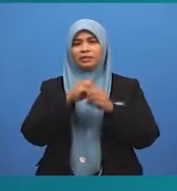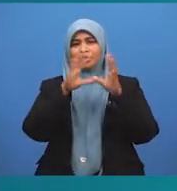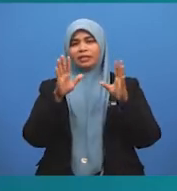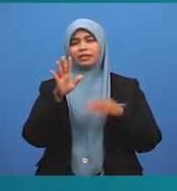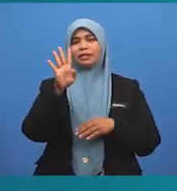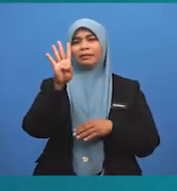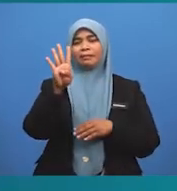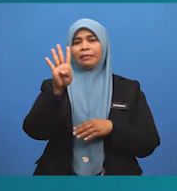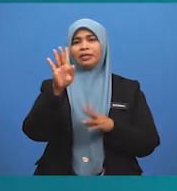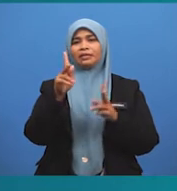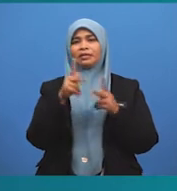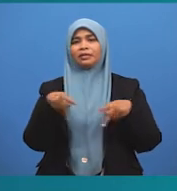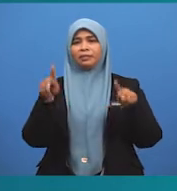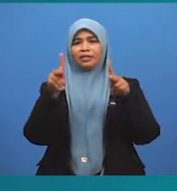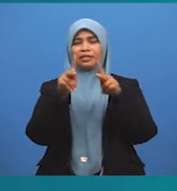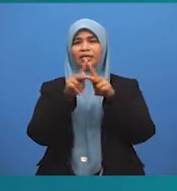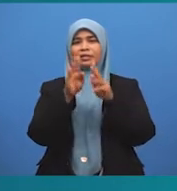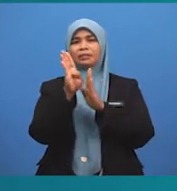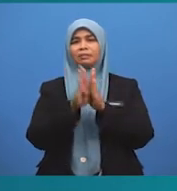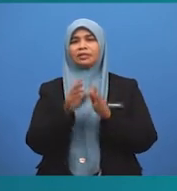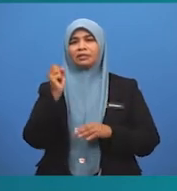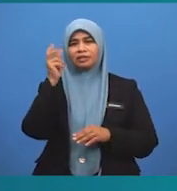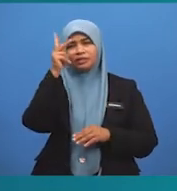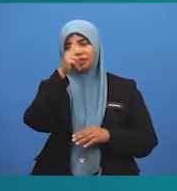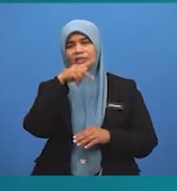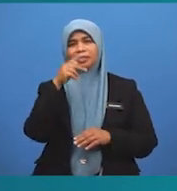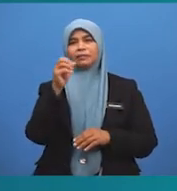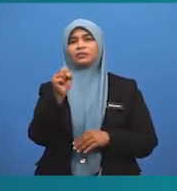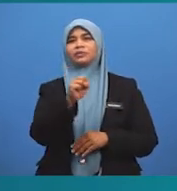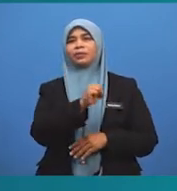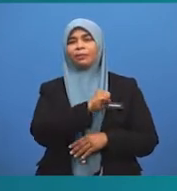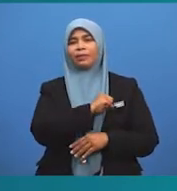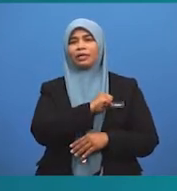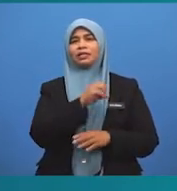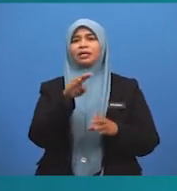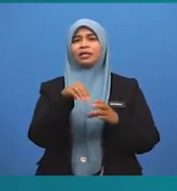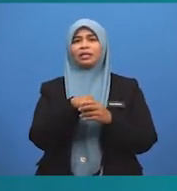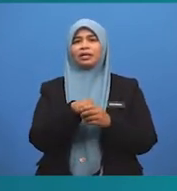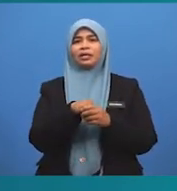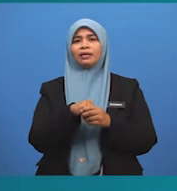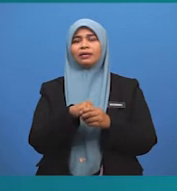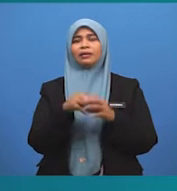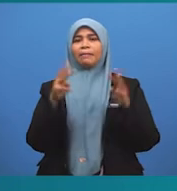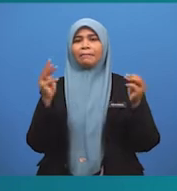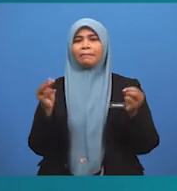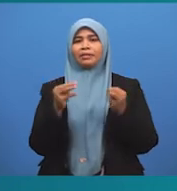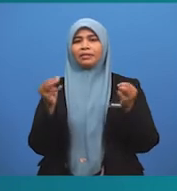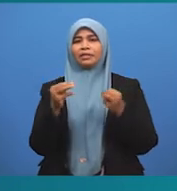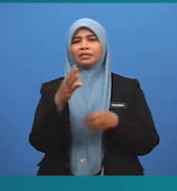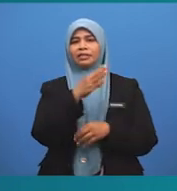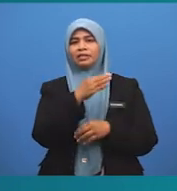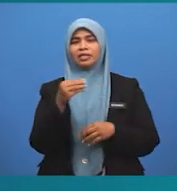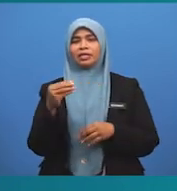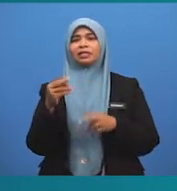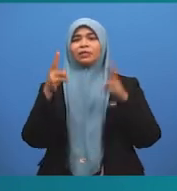Menjelaskan empat kepentingan bersikap sopan dalam